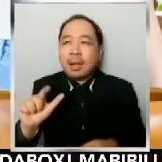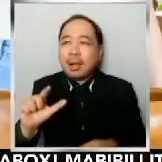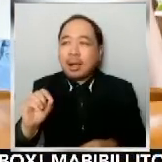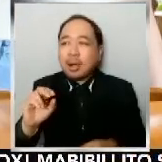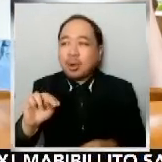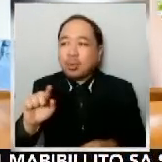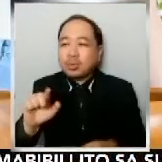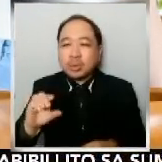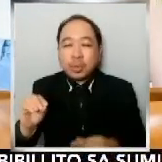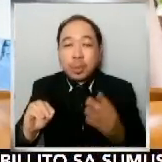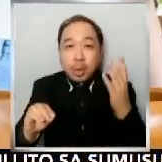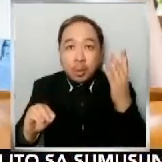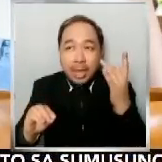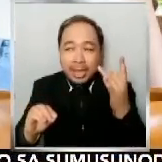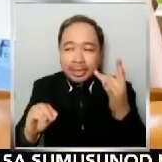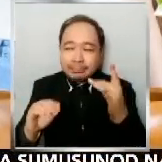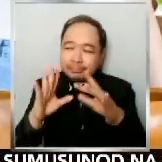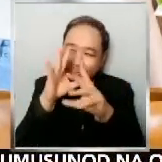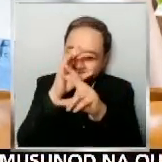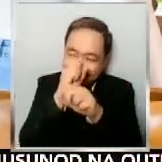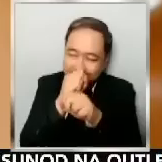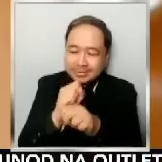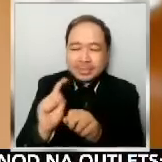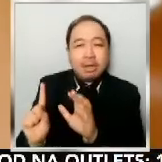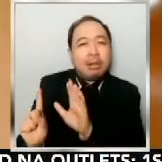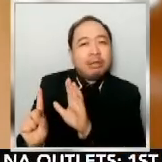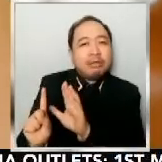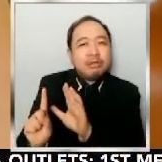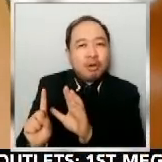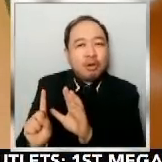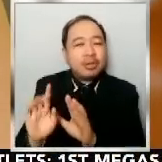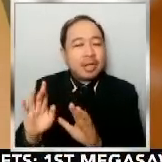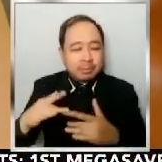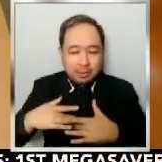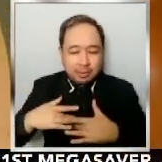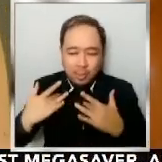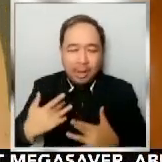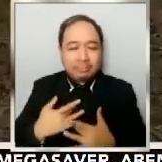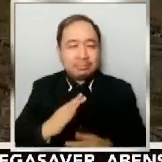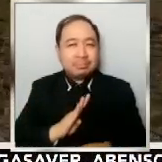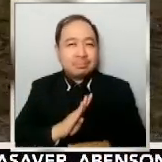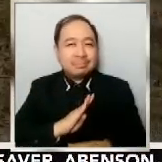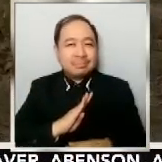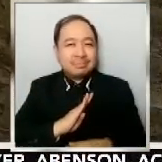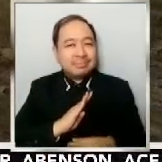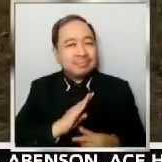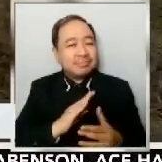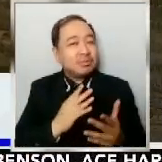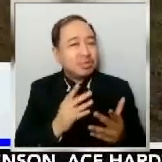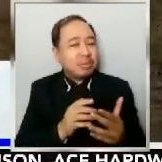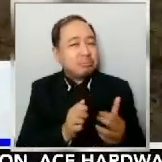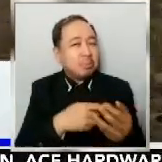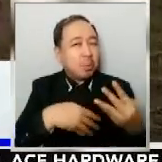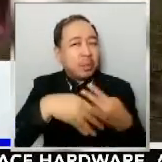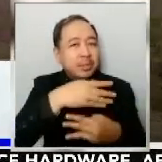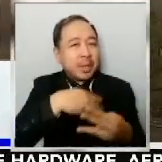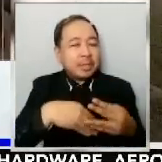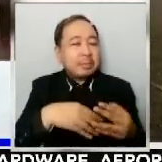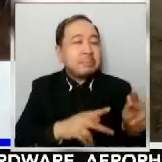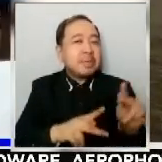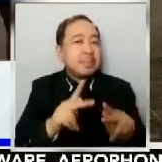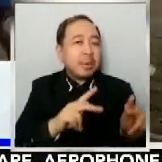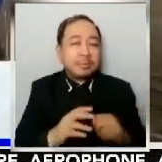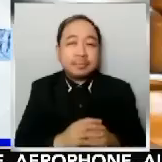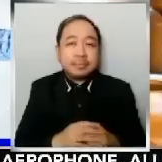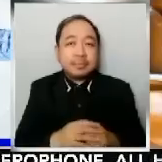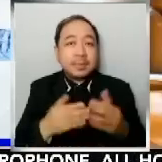Dahil kahanga-hanga rin ang angelic niyang puso sa pakikipagkapwa. Nag-invite kami ng aming mga